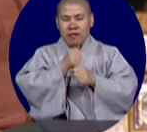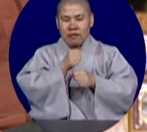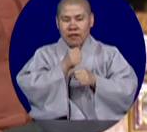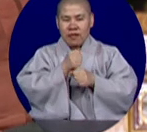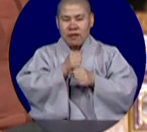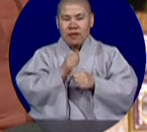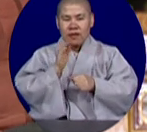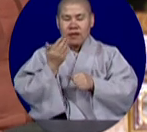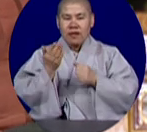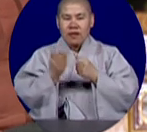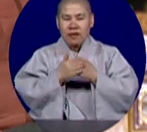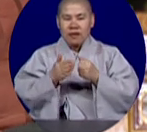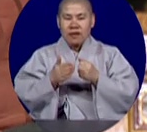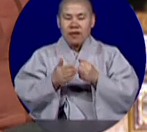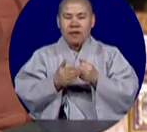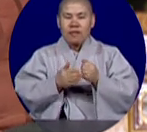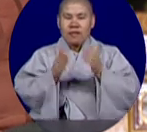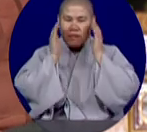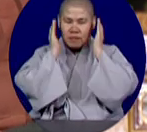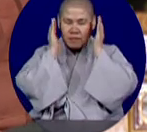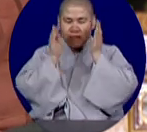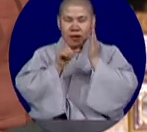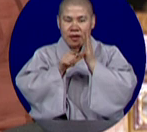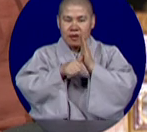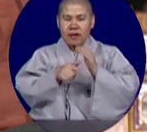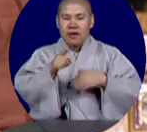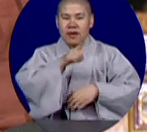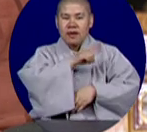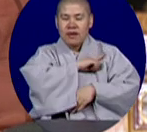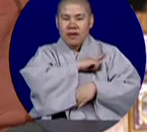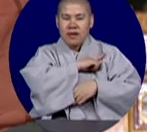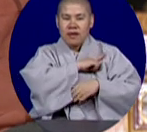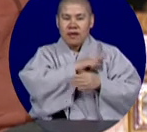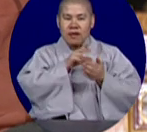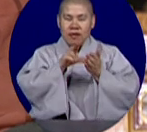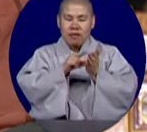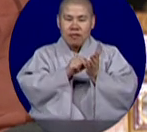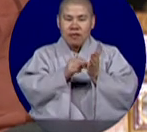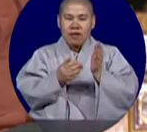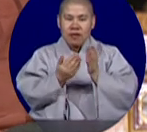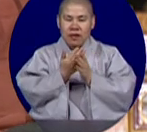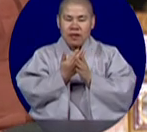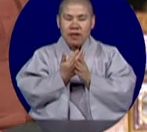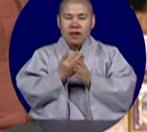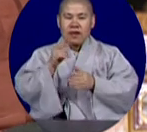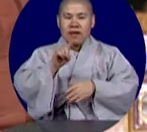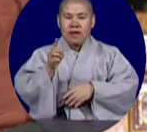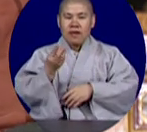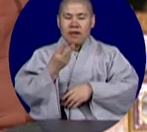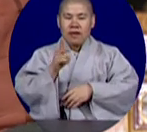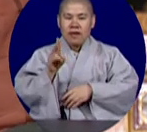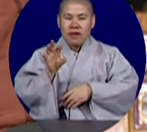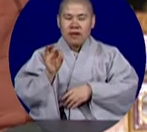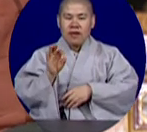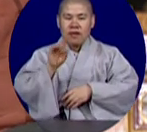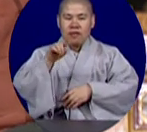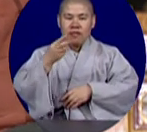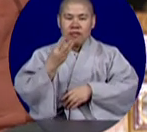그래서 이 도를 닦는데 가장 장애를 주는 게 사량,